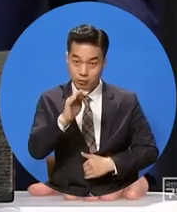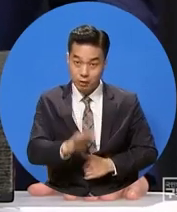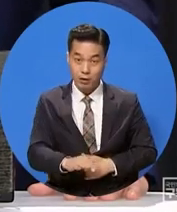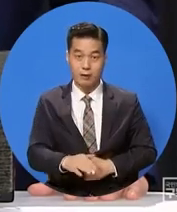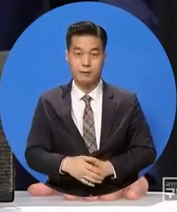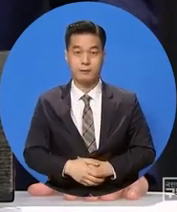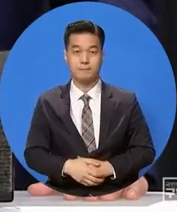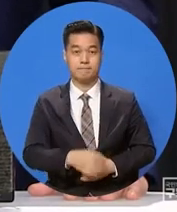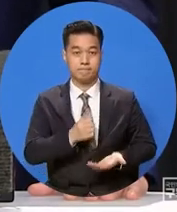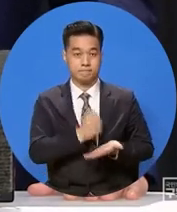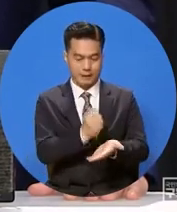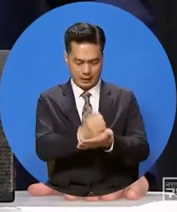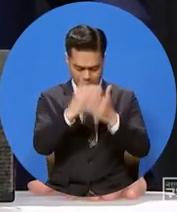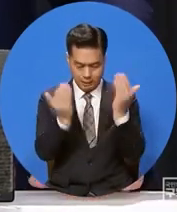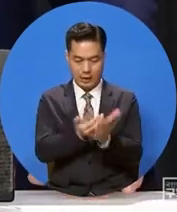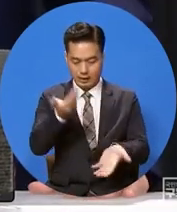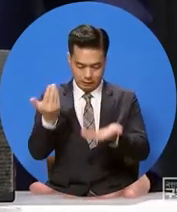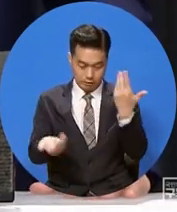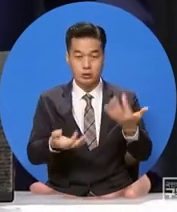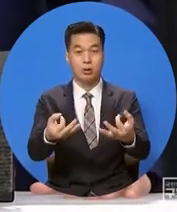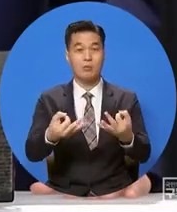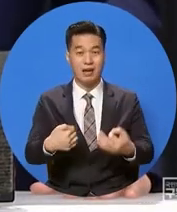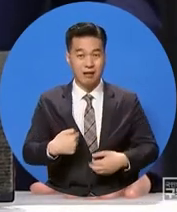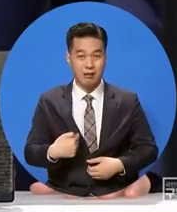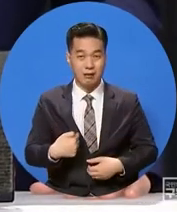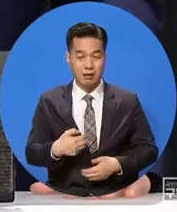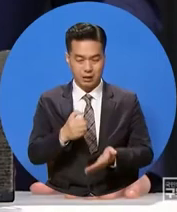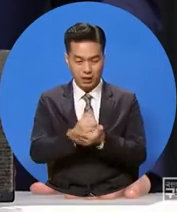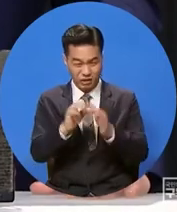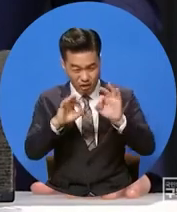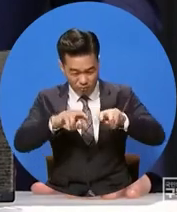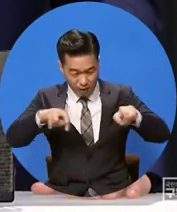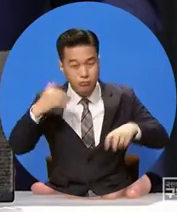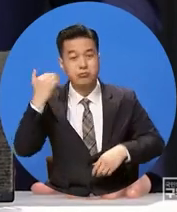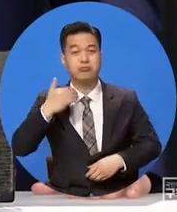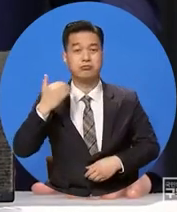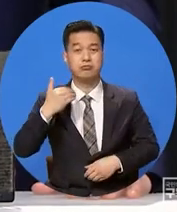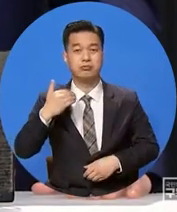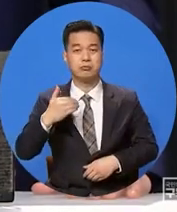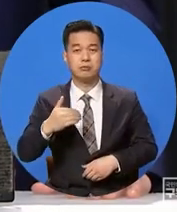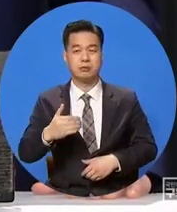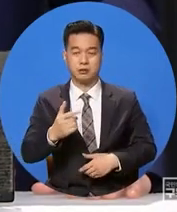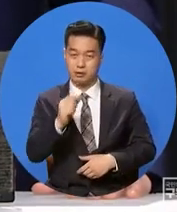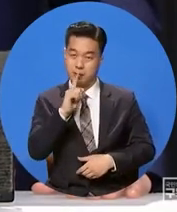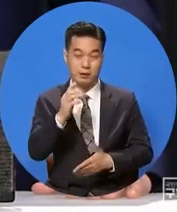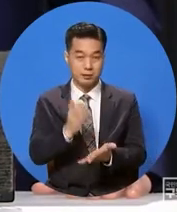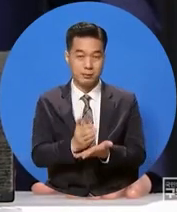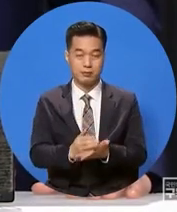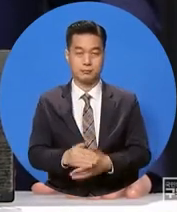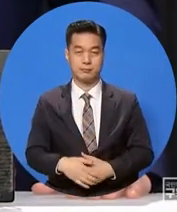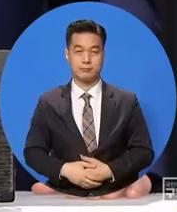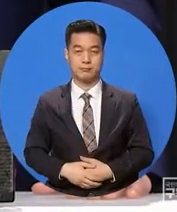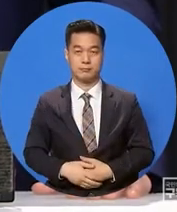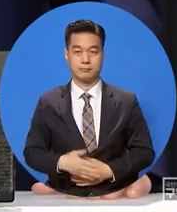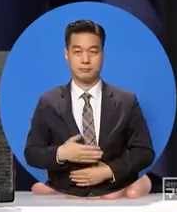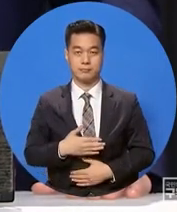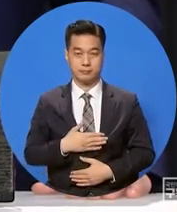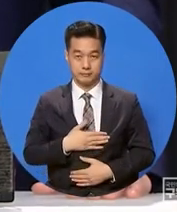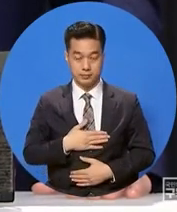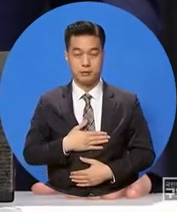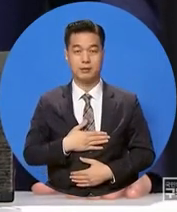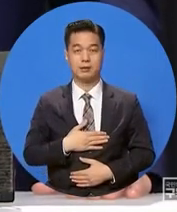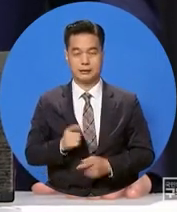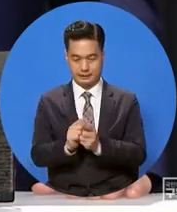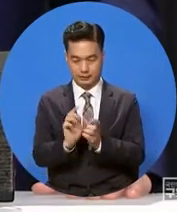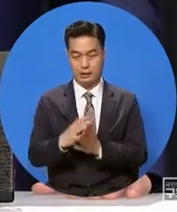그거는 계좌도 다 들춰봤어요. 계좌를 무슨 계좌를 들춰봅니까? 저희 그렇게 말씀하지 마십시오. 자. 제가 한 사람인데 그렇게